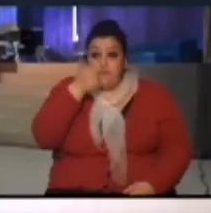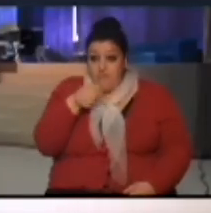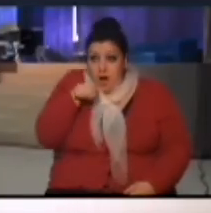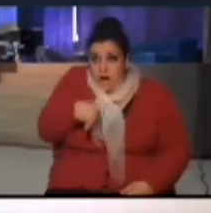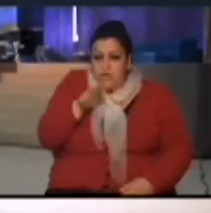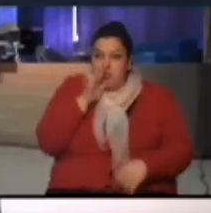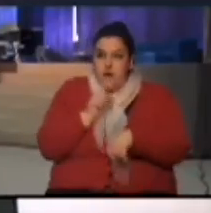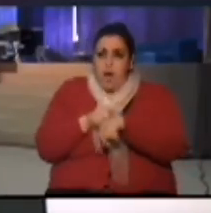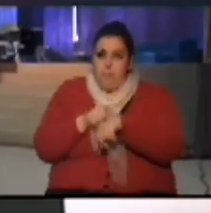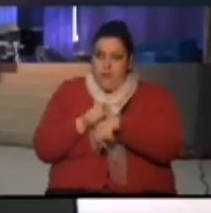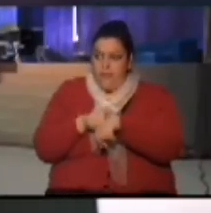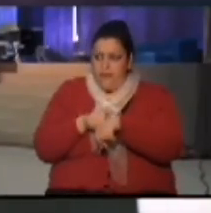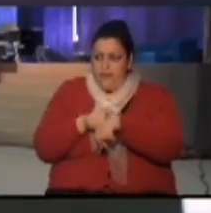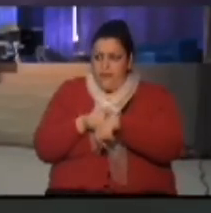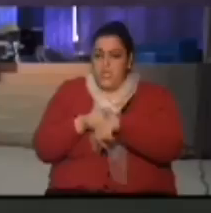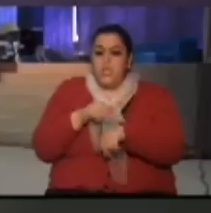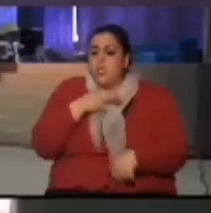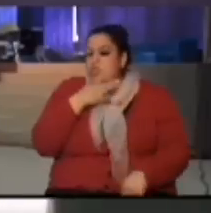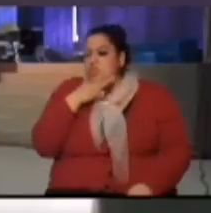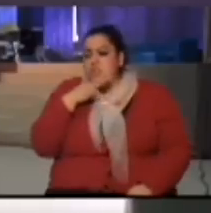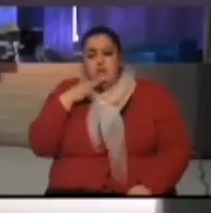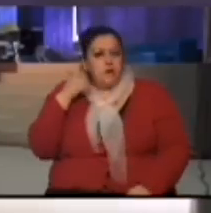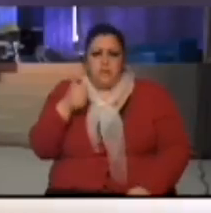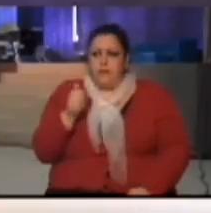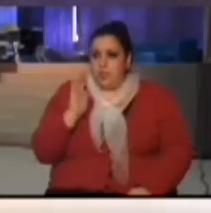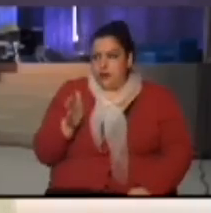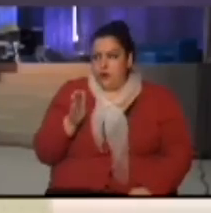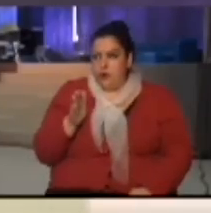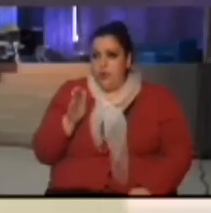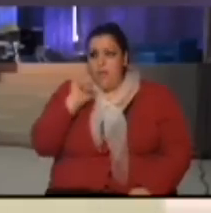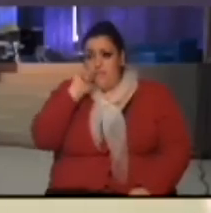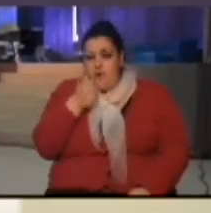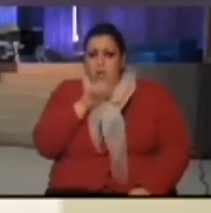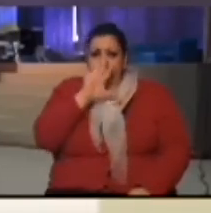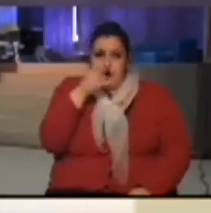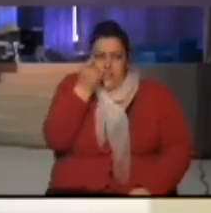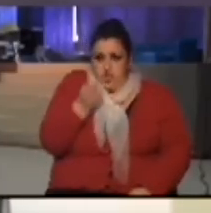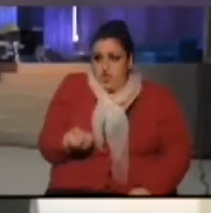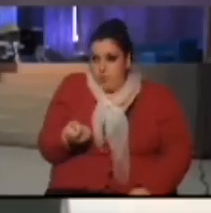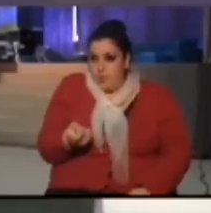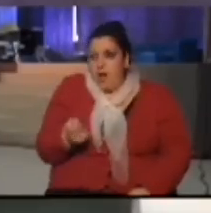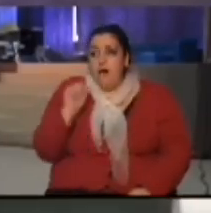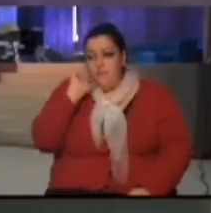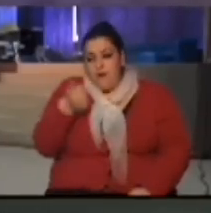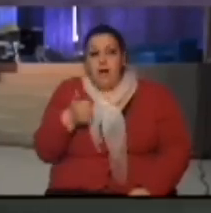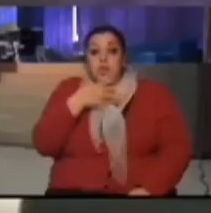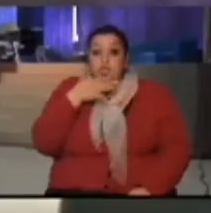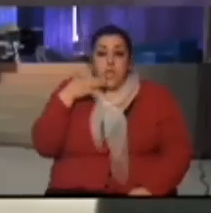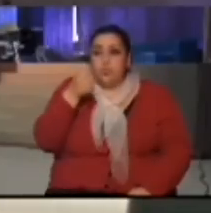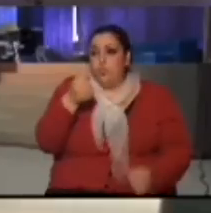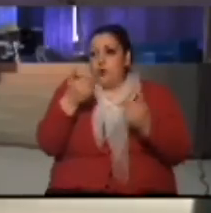ժամանակին ամեն բան շատ էժան է լինելու, ամեն դուր բացվելու է, Աստծո